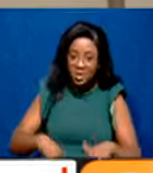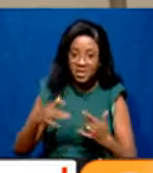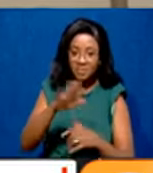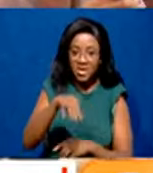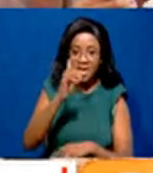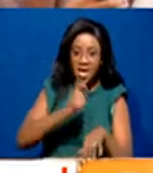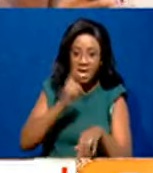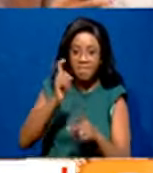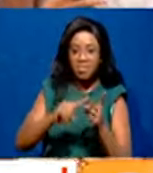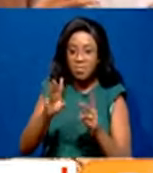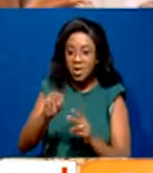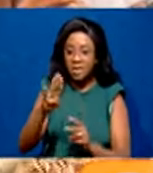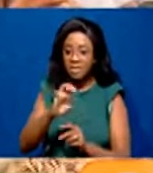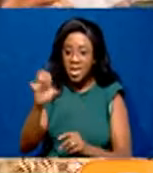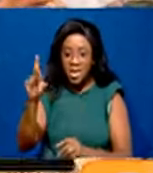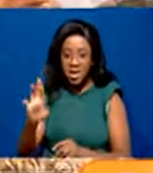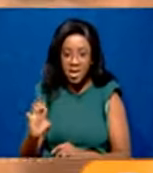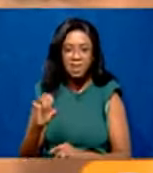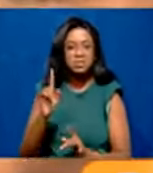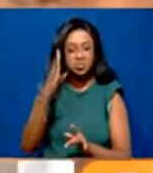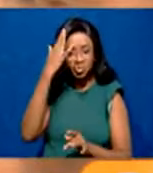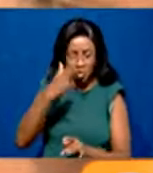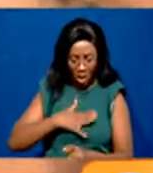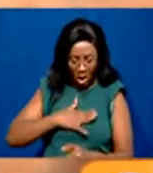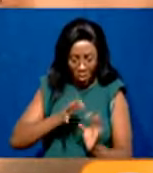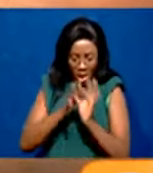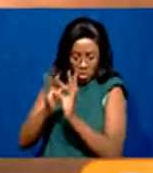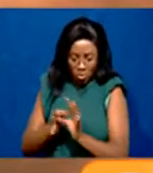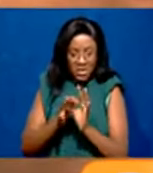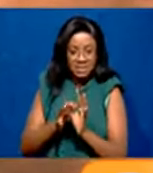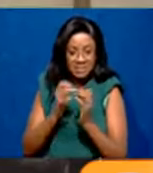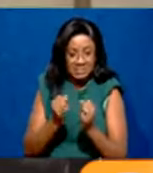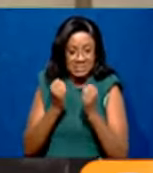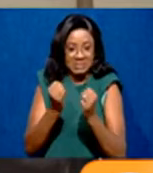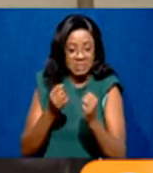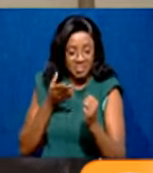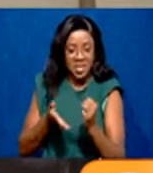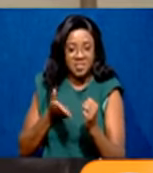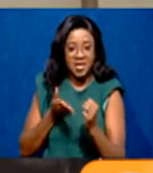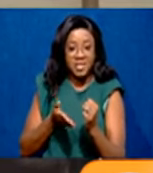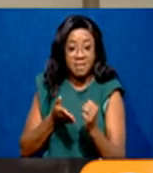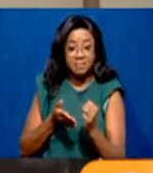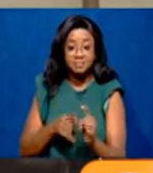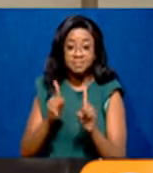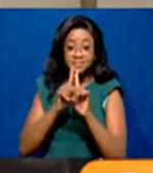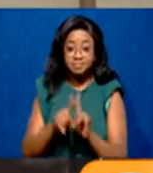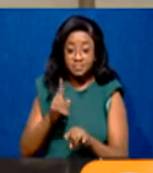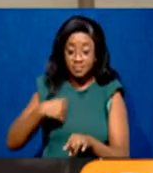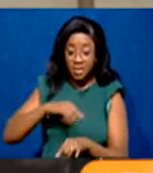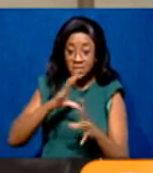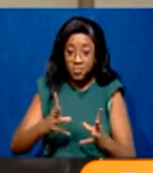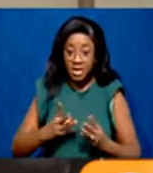Embu. Umoja wetu kama Mlima Kenya ndio nguvu yetu. Na siku tulikuwa tunakubali